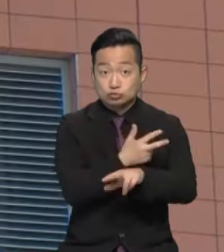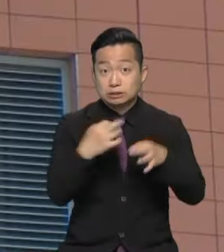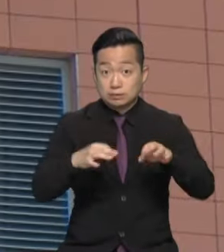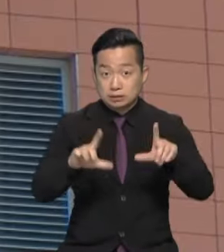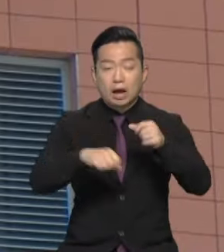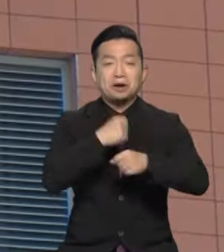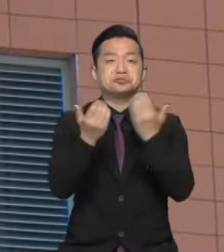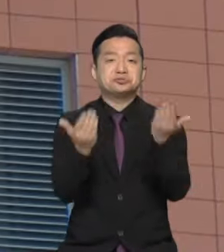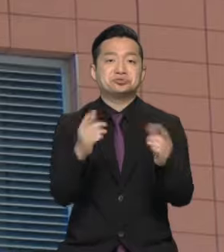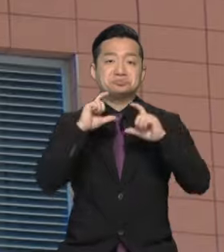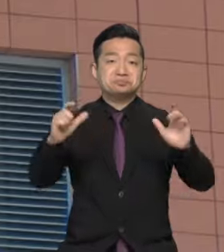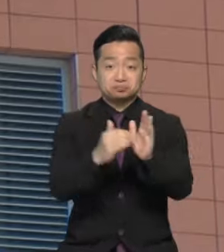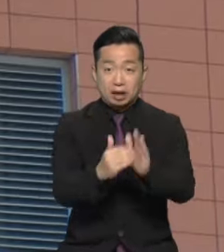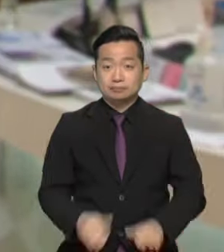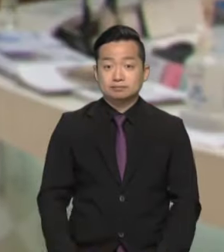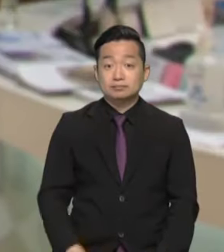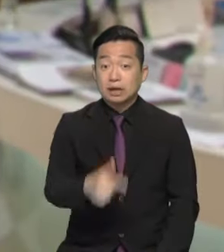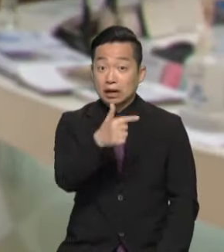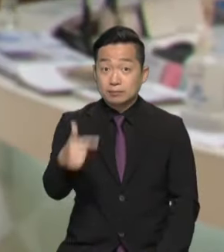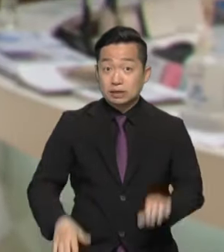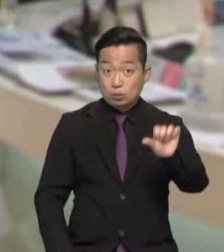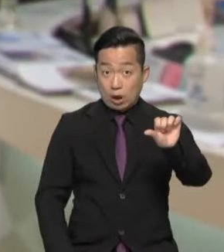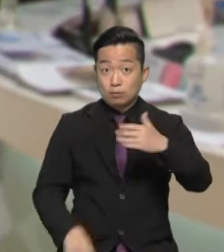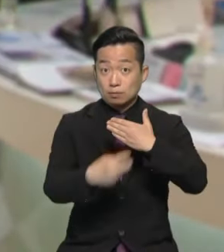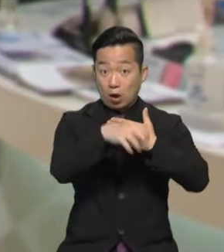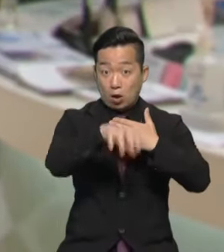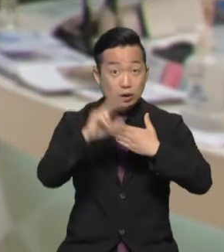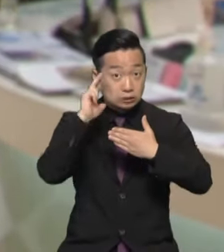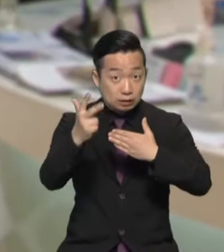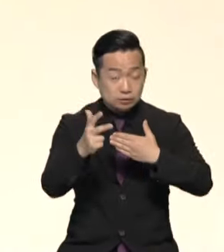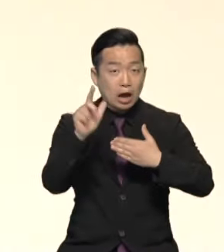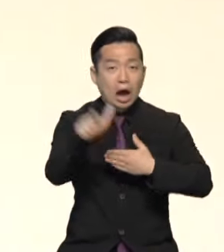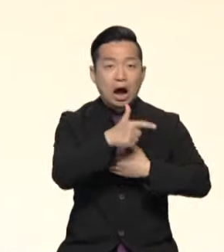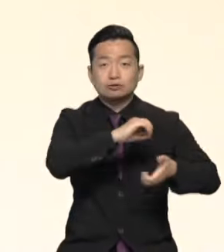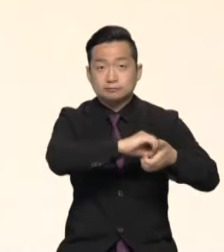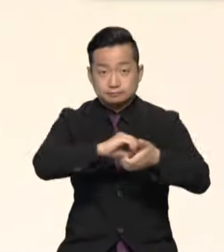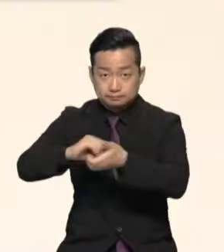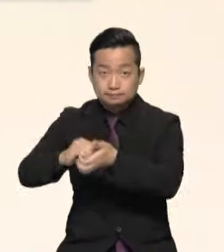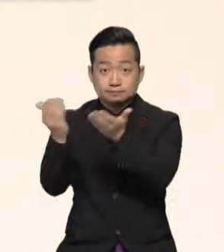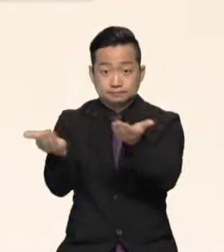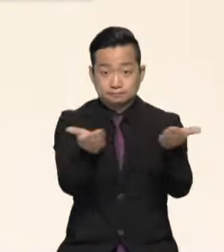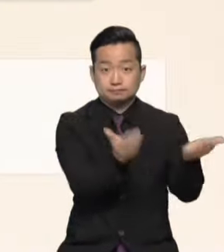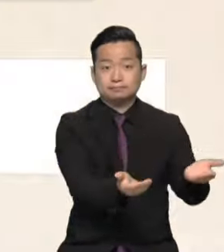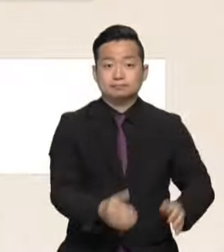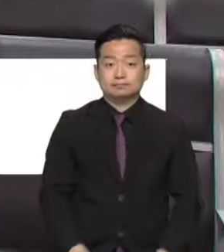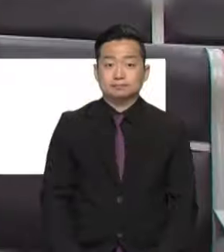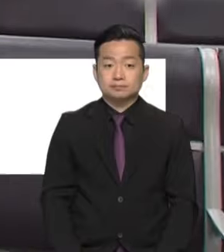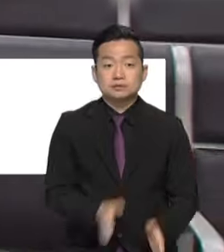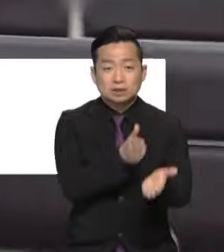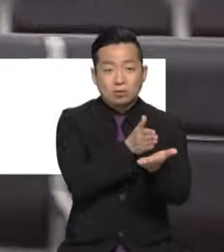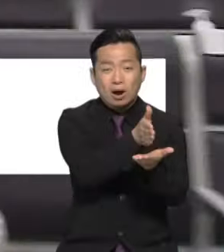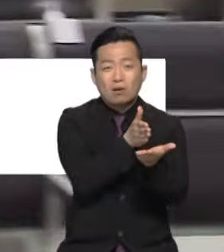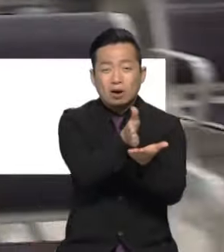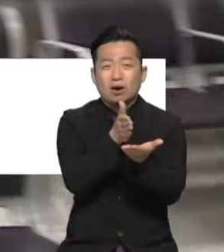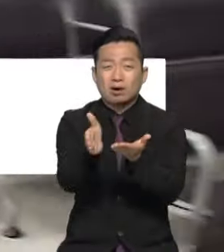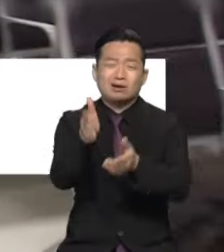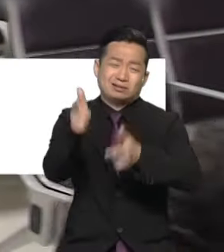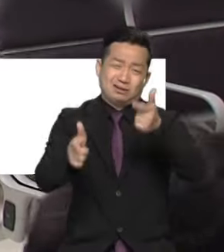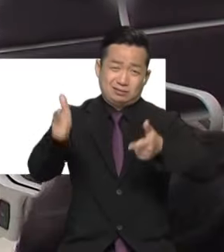자율 휴진하겠다고 선언해 빅5 병원 모두 다음 주 하루씩 휴진합니다. 바에 따라서 다좀